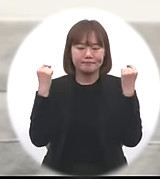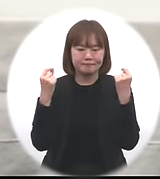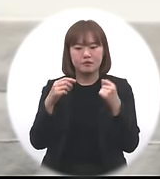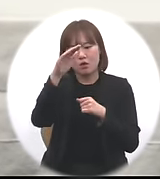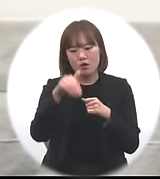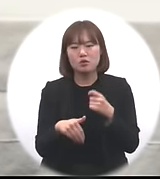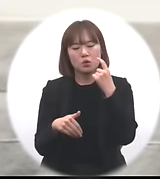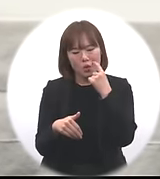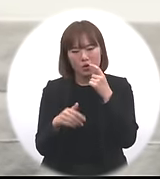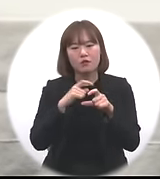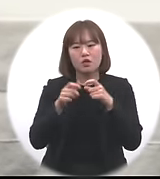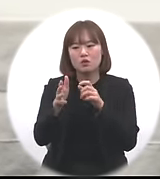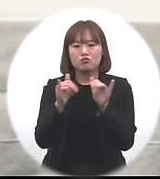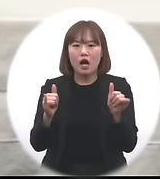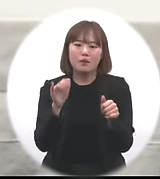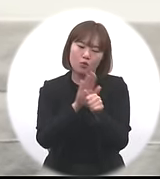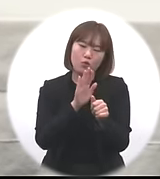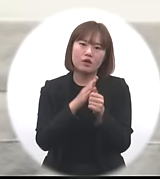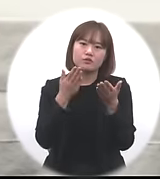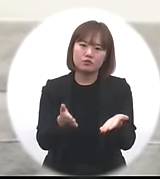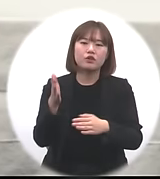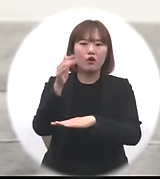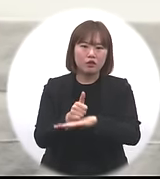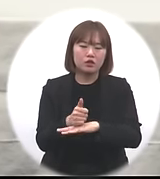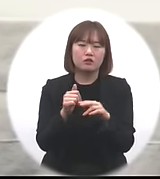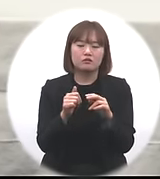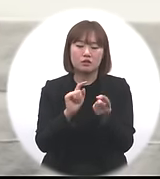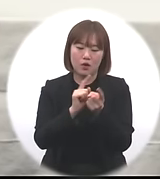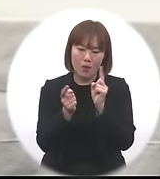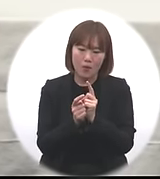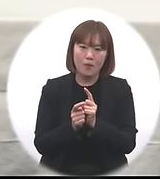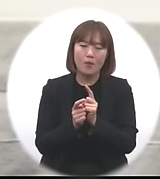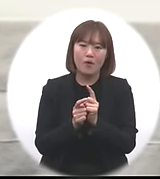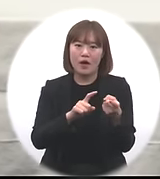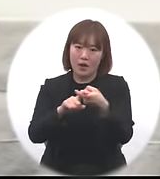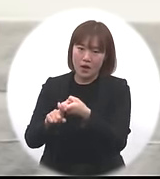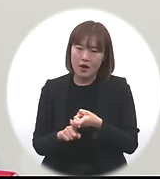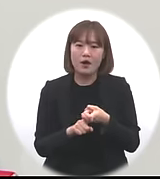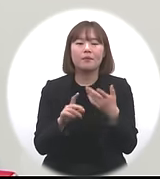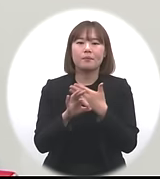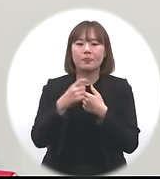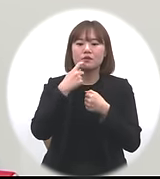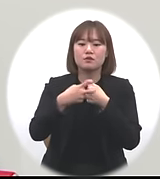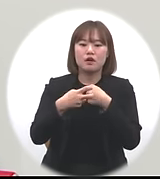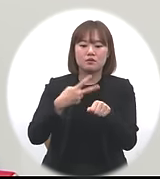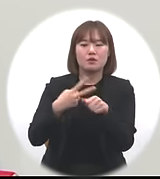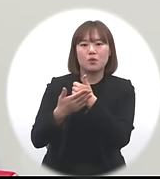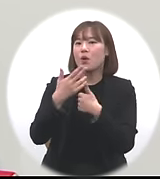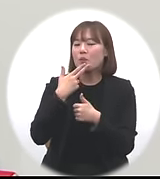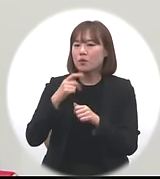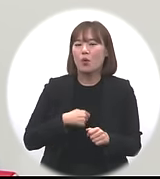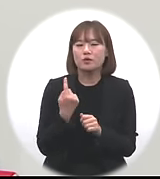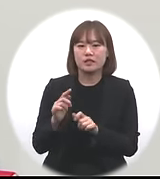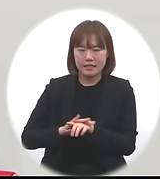이제 정기적으로 오시라고 그래서 여긴 부족해요. 그 전문가가 좀 도와드리고 결국은 그렇게 둘이 잘 협조하다 보면 나중에는 이제 치과의사 도움